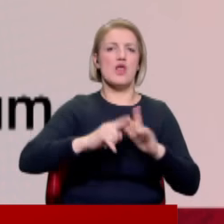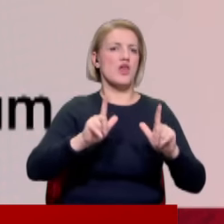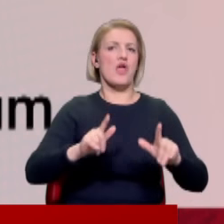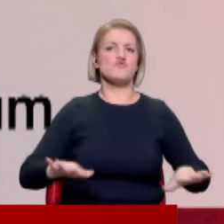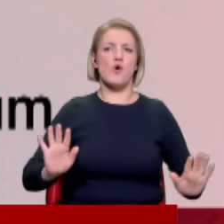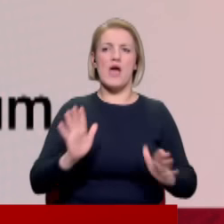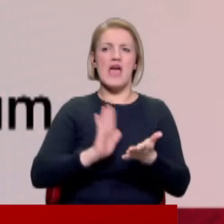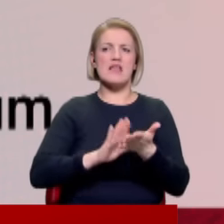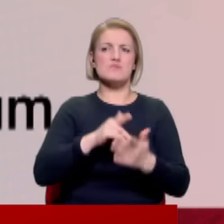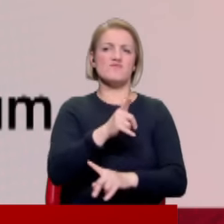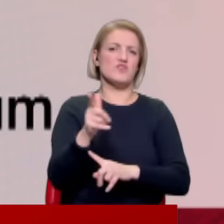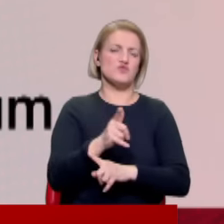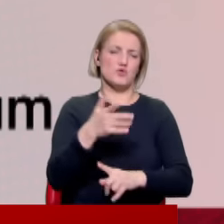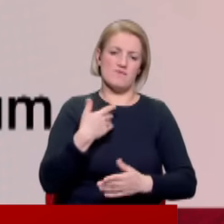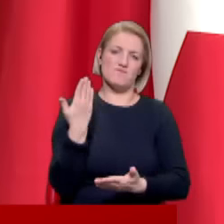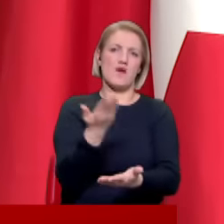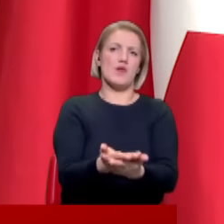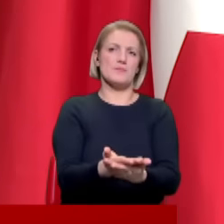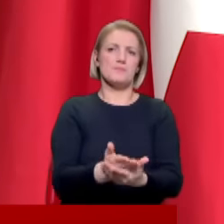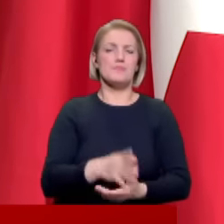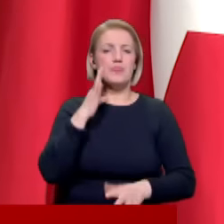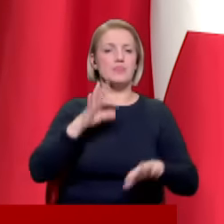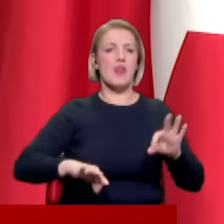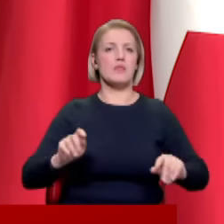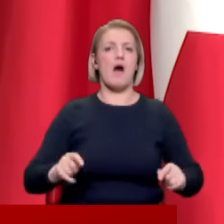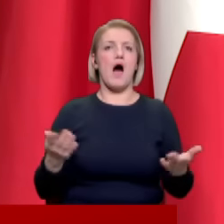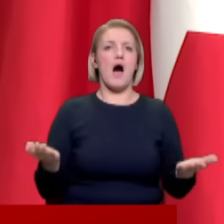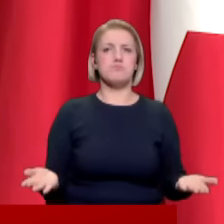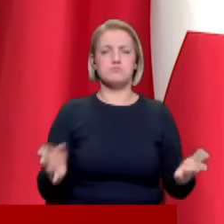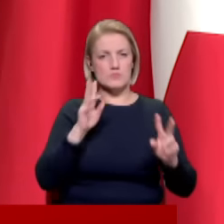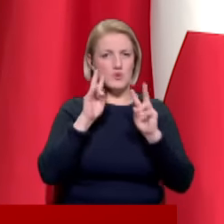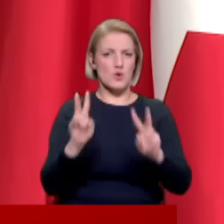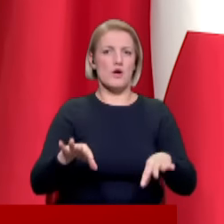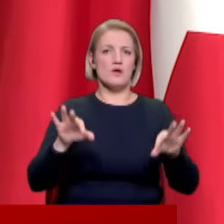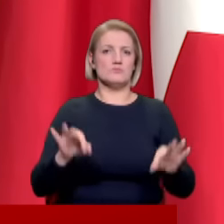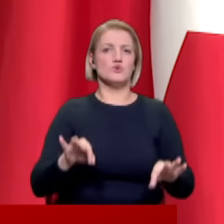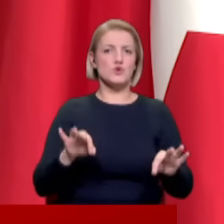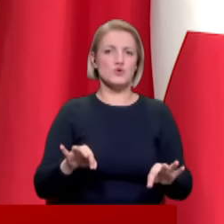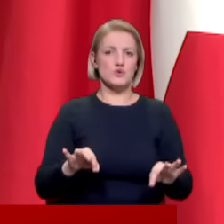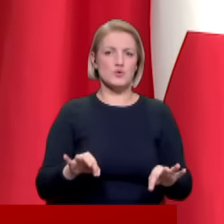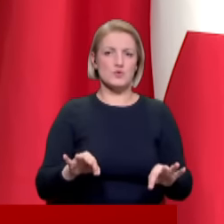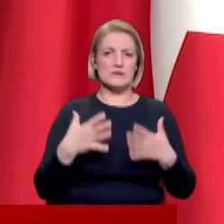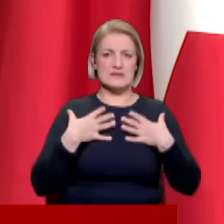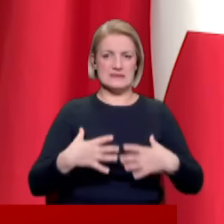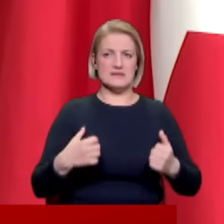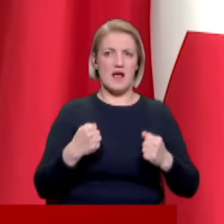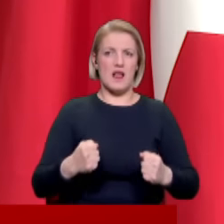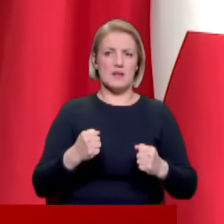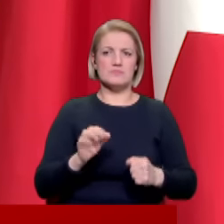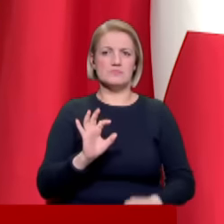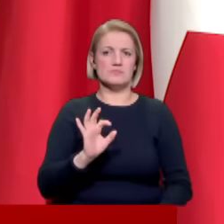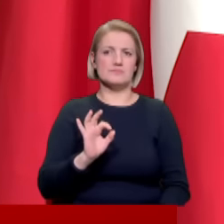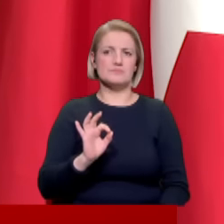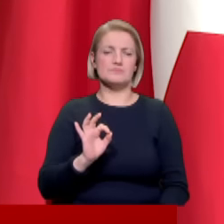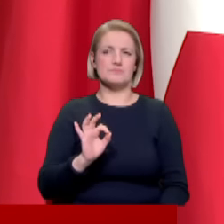ihtiyaç yok. Elimdeki videoyu zaten sundum. Denetim yapılmadığı görülüyor. Bugün sanık şöyle